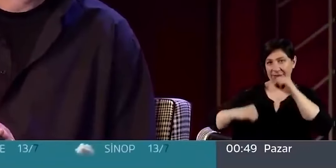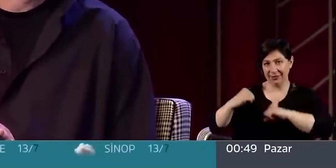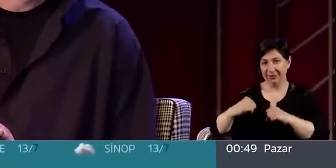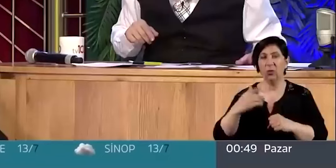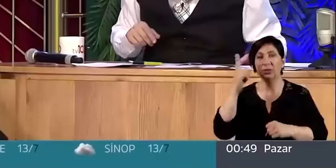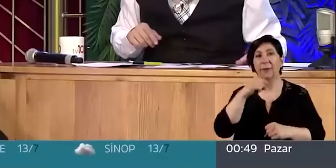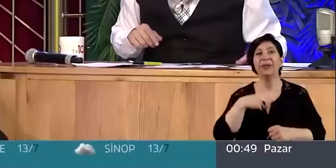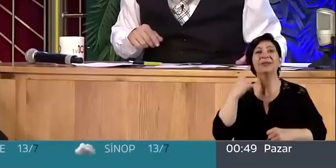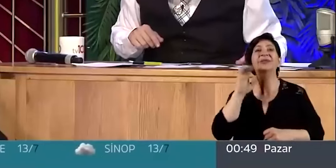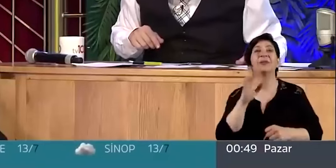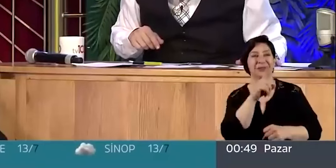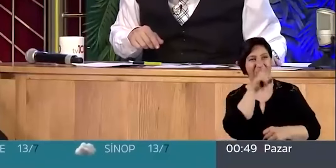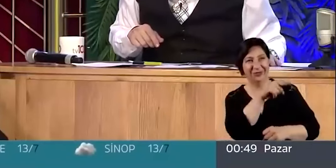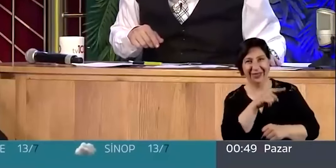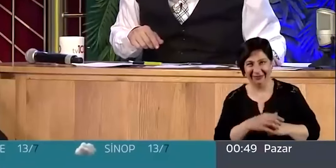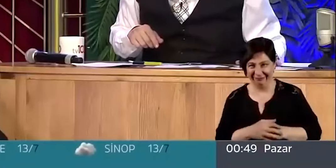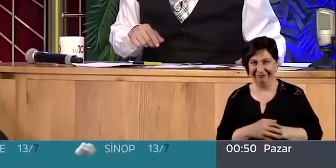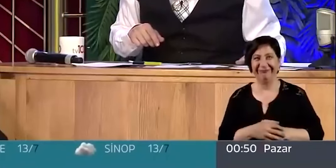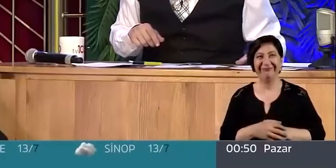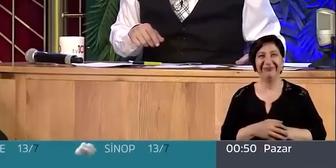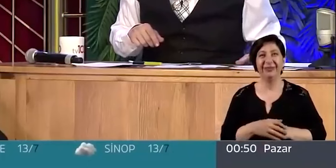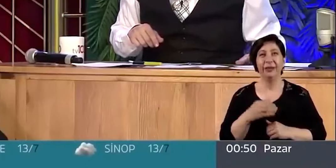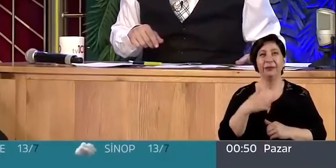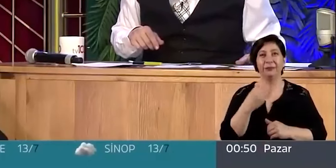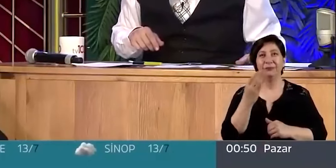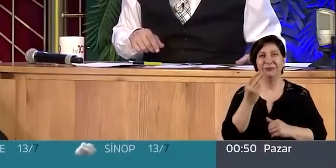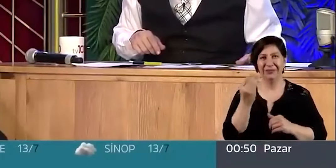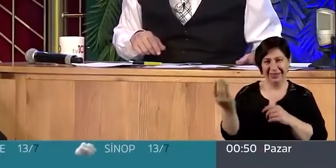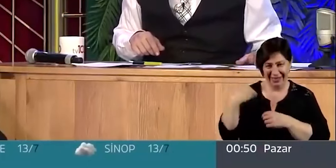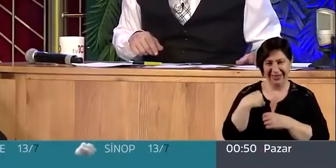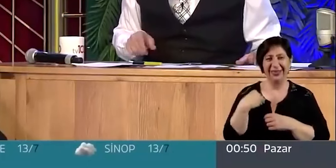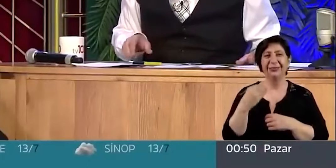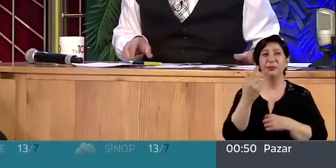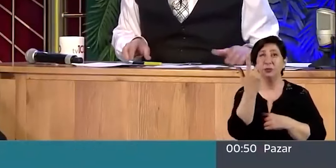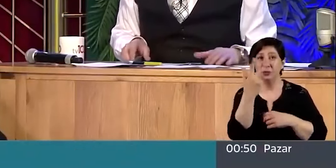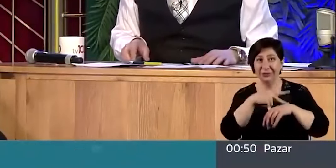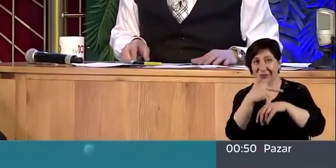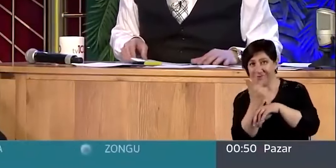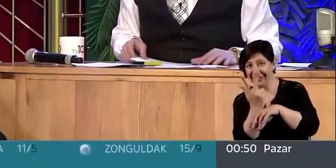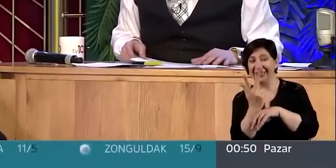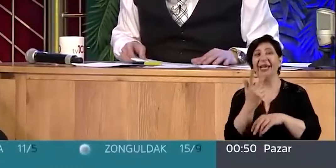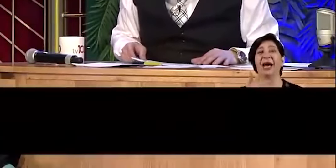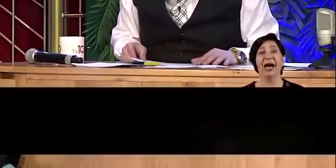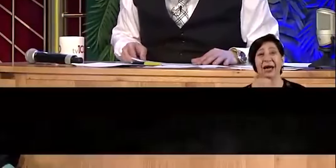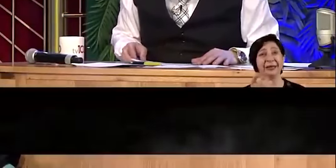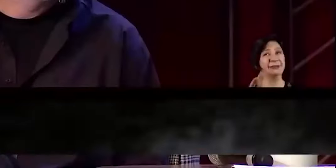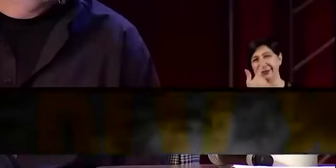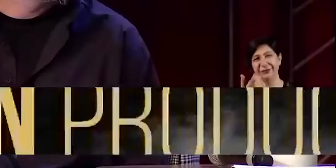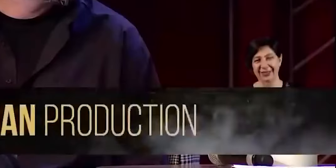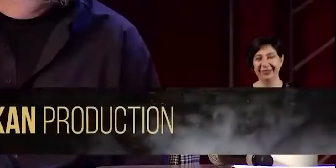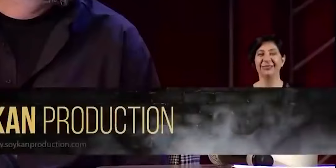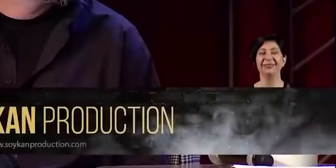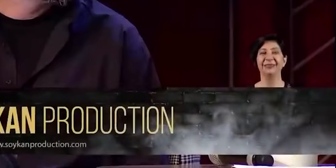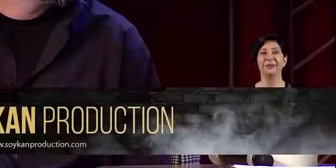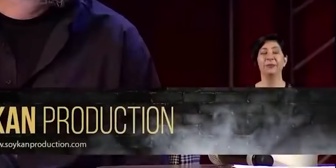beni kimse dinlemiyor. Sen orada olduğun için. Estağfurullah. Ben tabii çok üzüldüm sen başlayınca tekrar. İnsan üçe koyar ya. Çok sen niye zarif, altıda yapıyorsun? Çok zarifsin. Çok